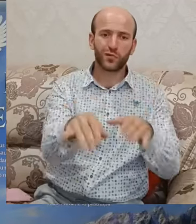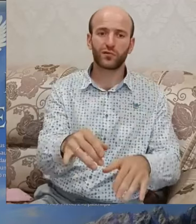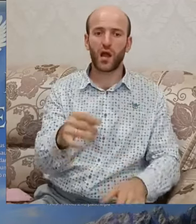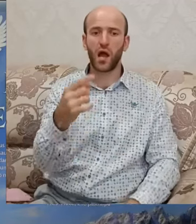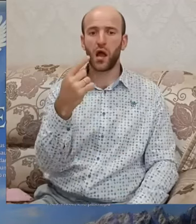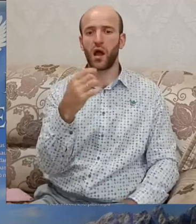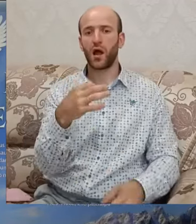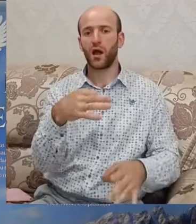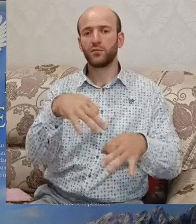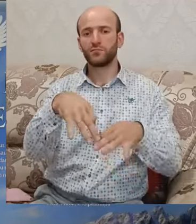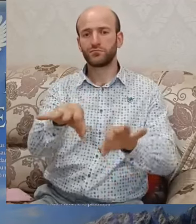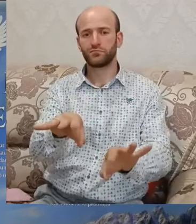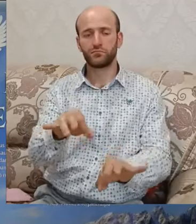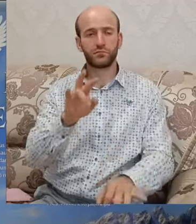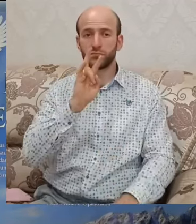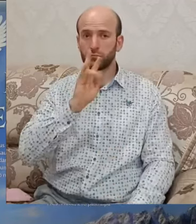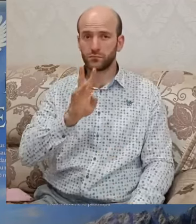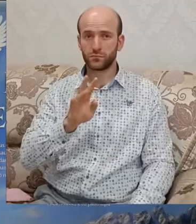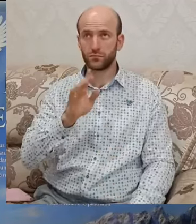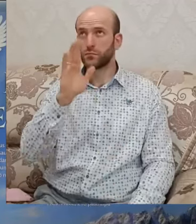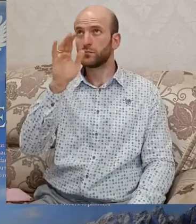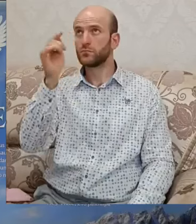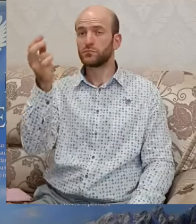nepadarė? Jisai viską padarė.